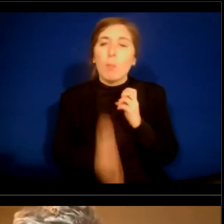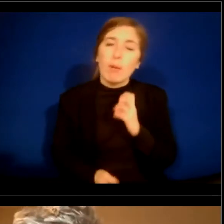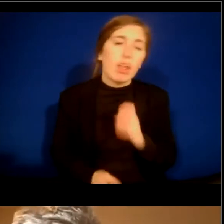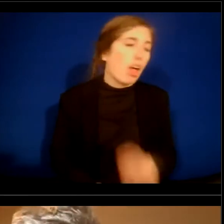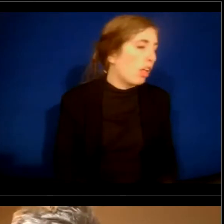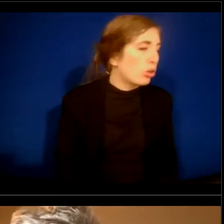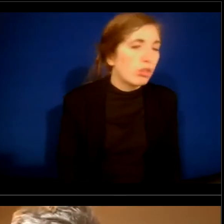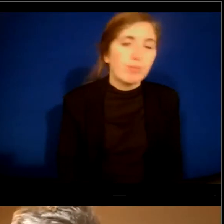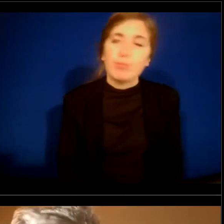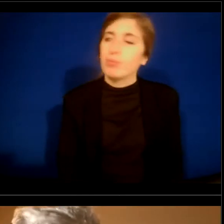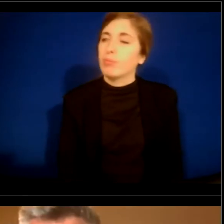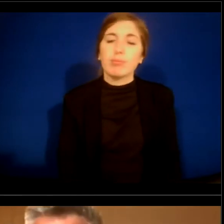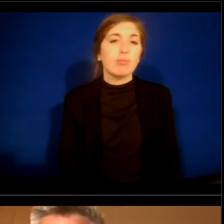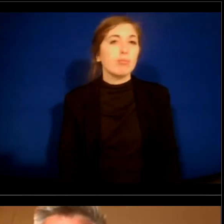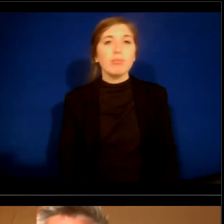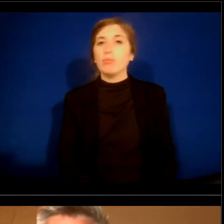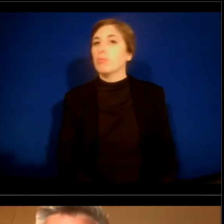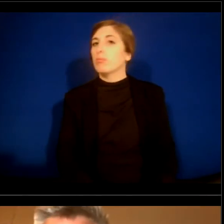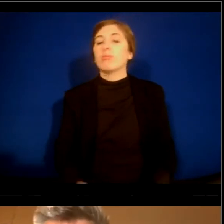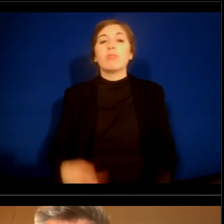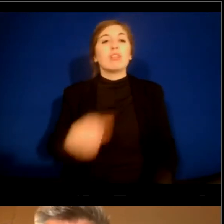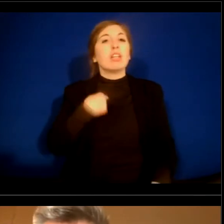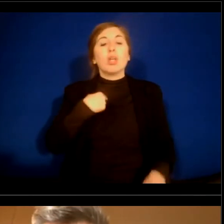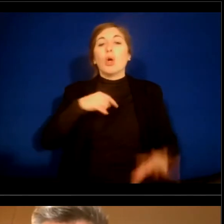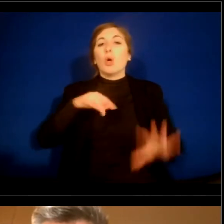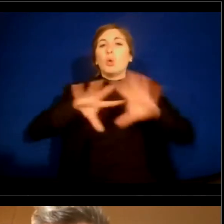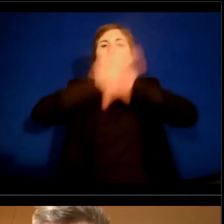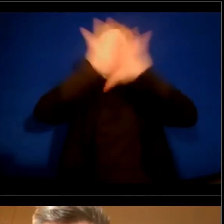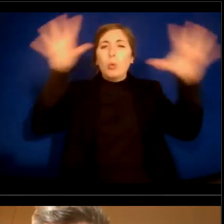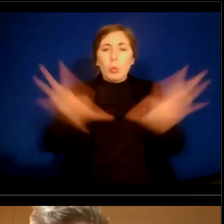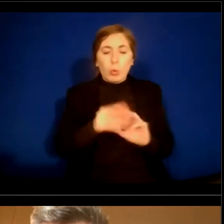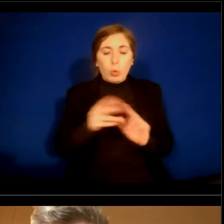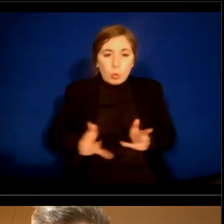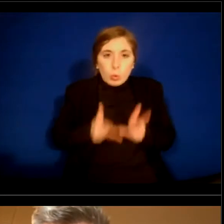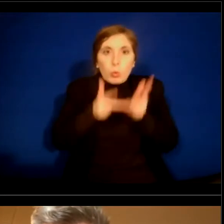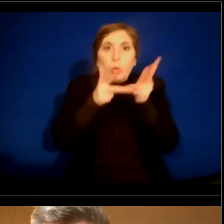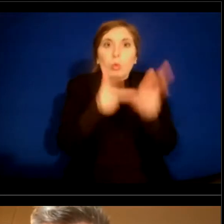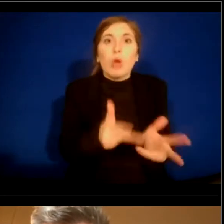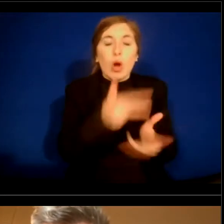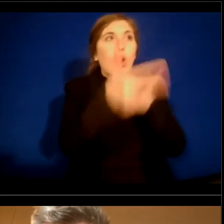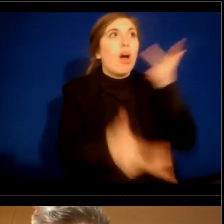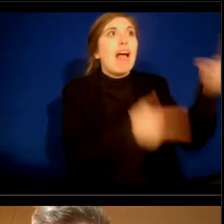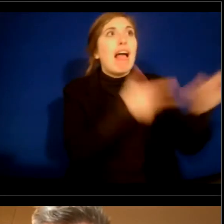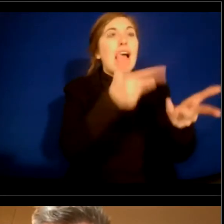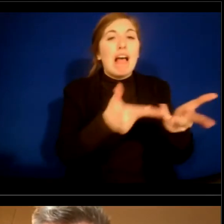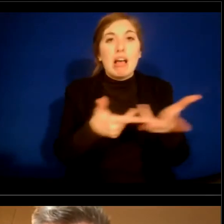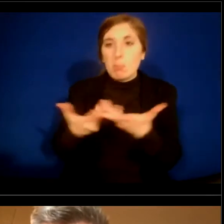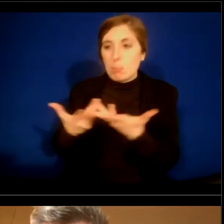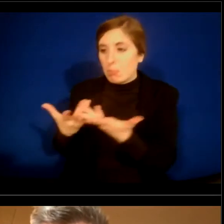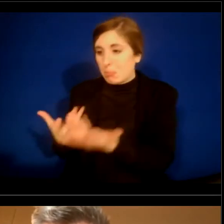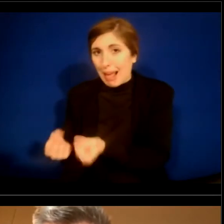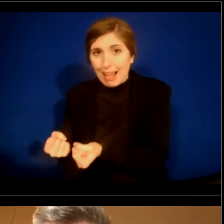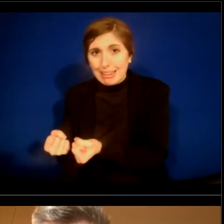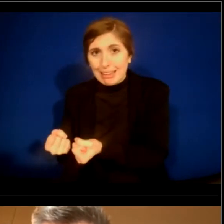tutto quello che vi sto dicendo, poi messo in pratica, è veramente è difficile.